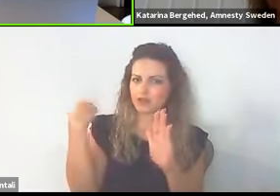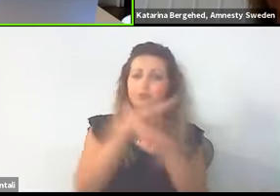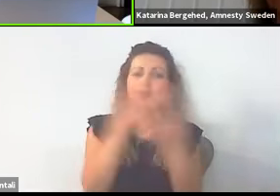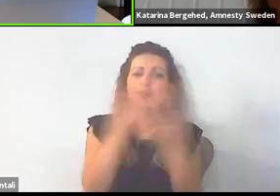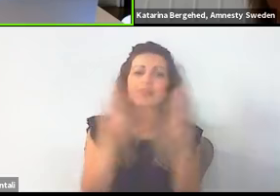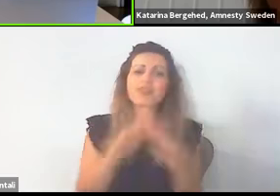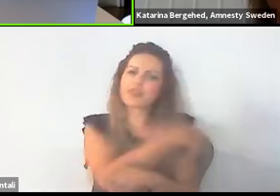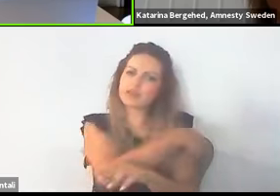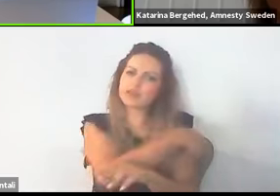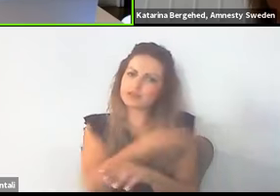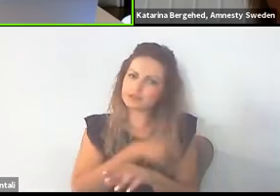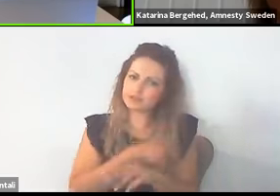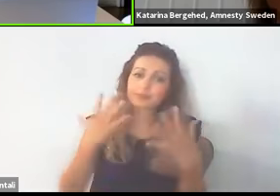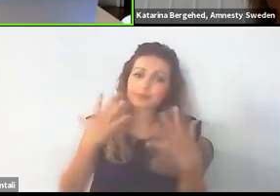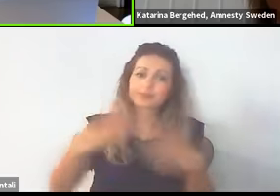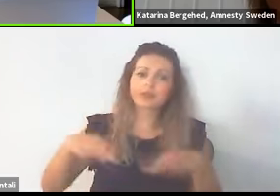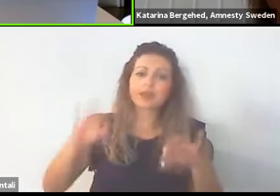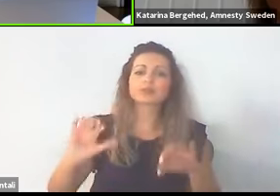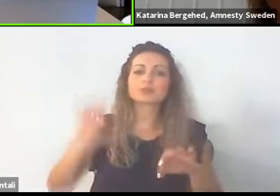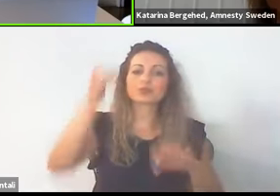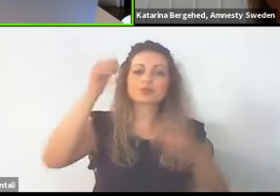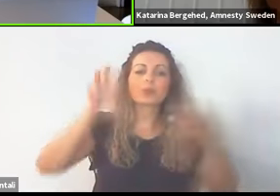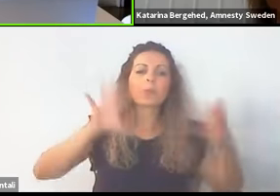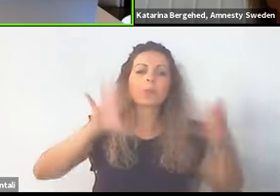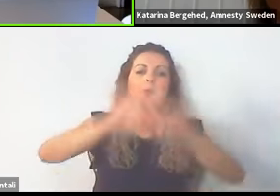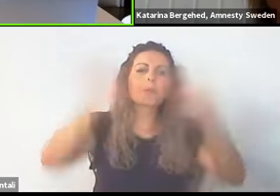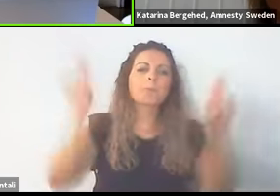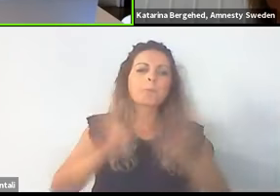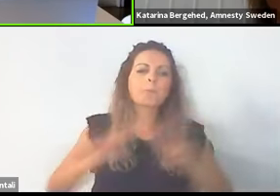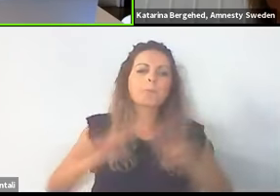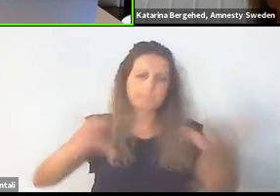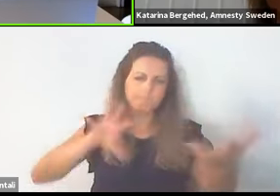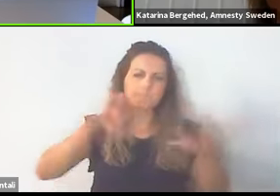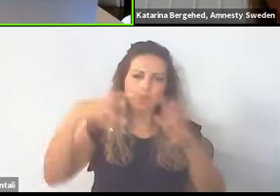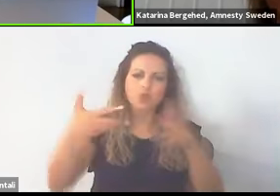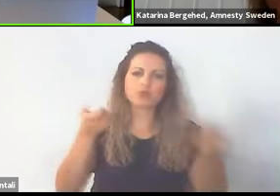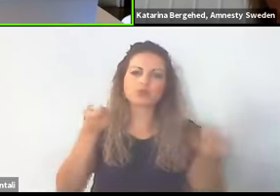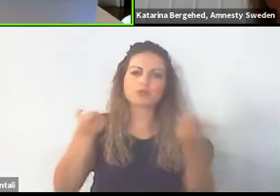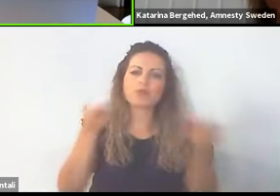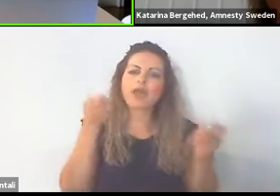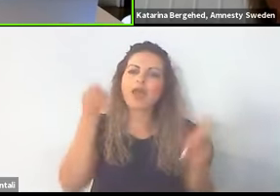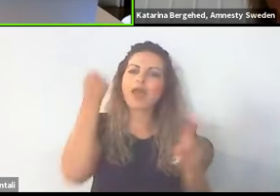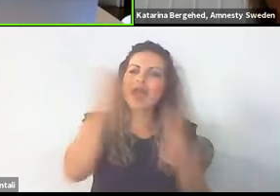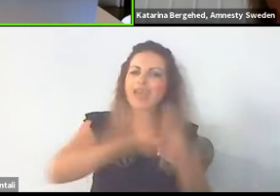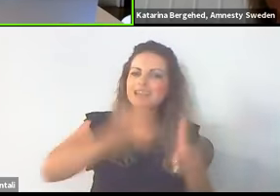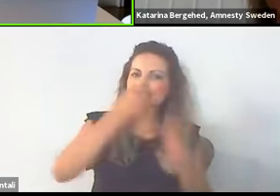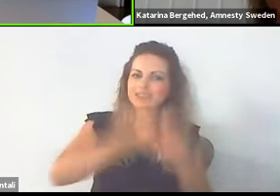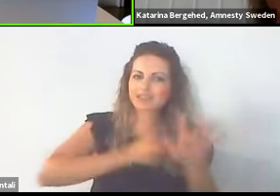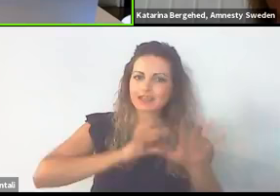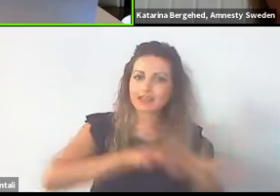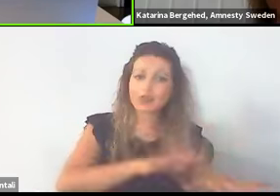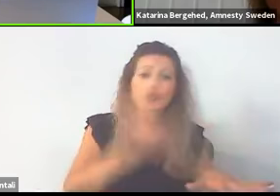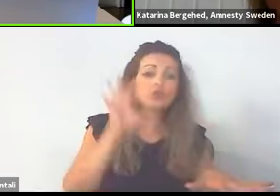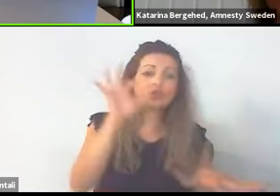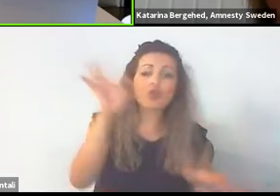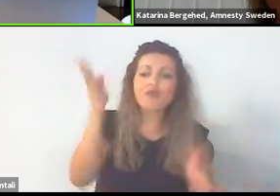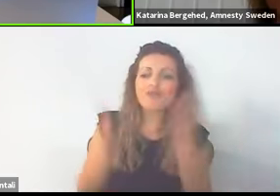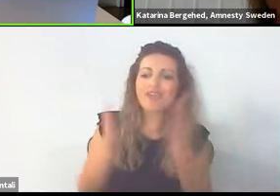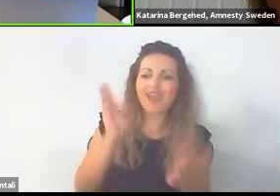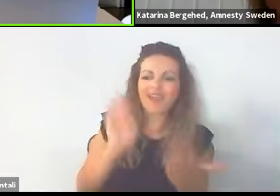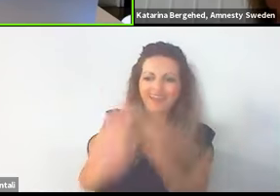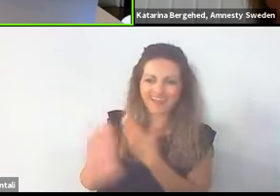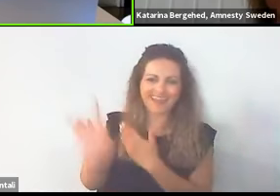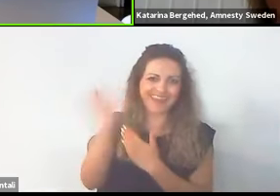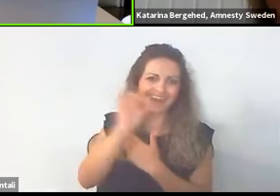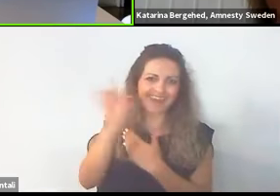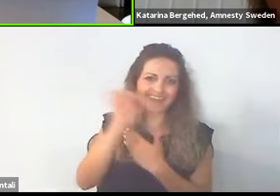μια παγκόσμια εκστρατεία για να σταματήσει η βία εναντίον των γυναικών. Και για την πρώτη φορά τότε η Διεθνής